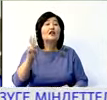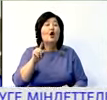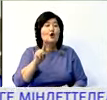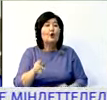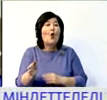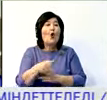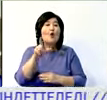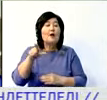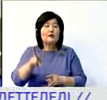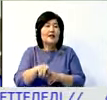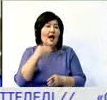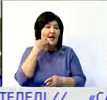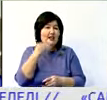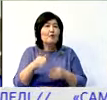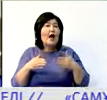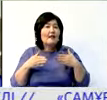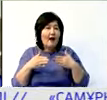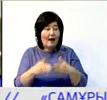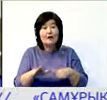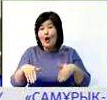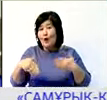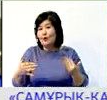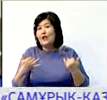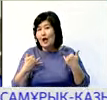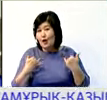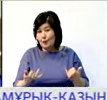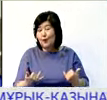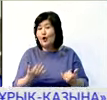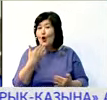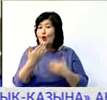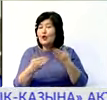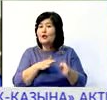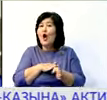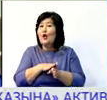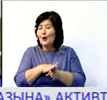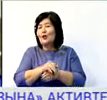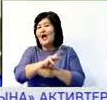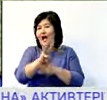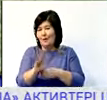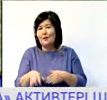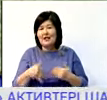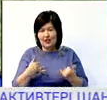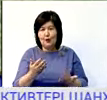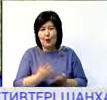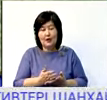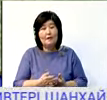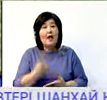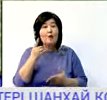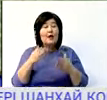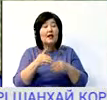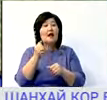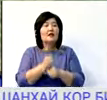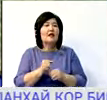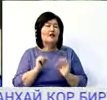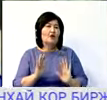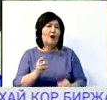сол балықшыларға мынадай сапалы қайықтар ұсынып, бүгінде сұранысты толықтай қамтамасыз етіп отыр. Бір қайықты жасауға